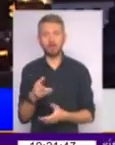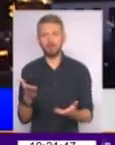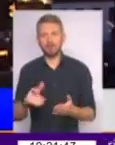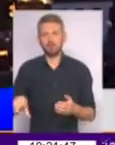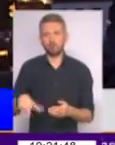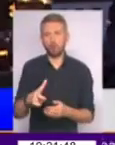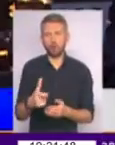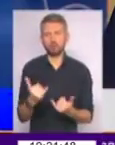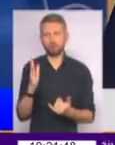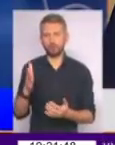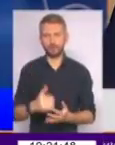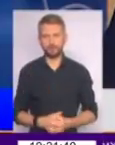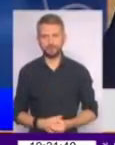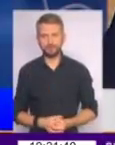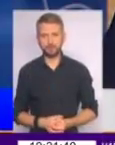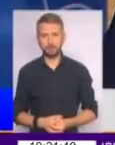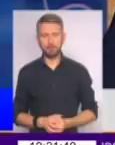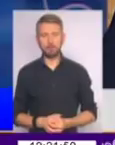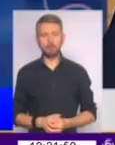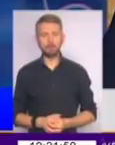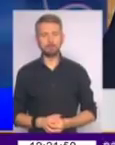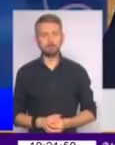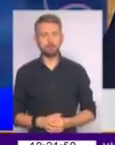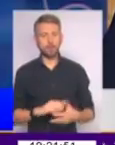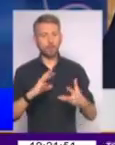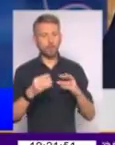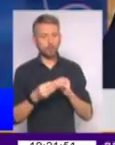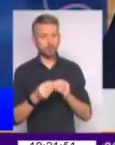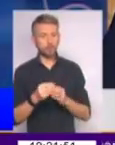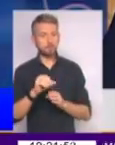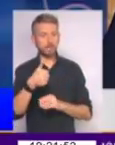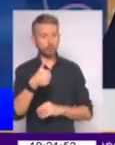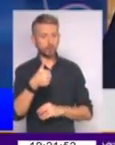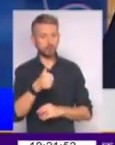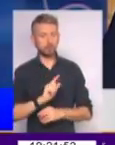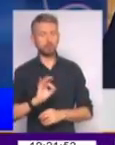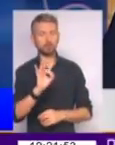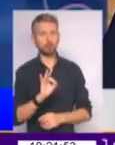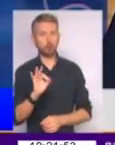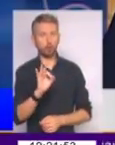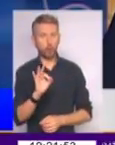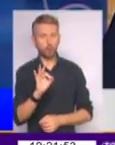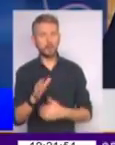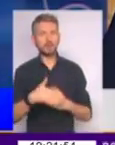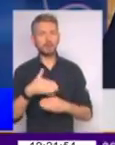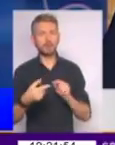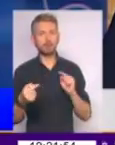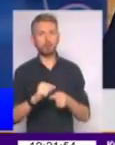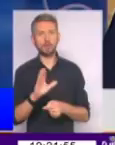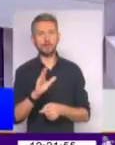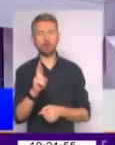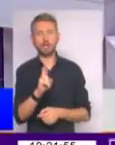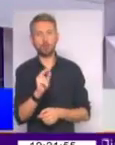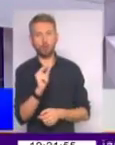дорозі. Отже, пане Хвича, передусім, щодо санкцій проти Віктора Януковича,